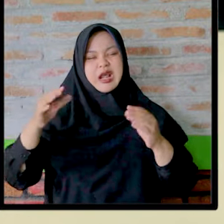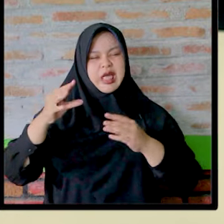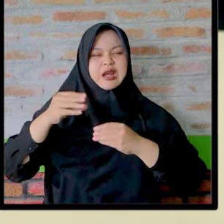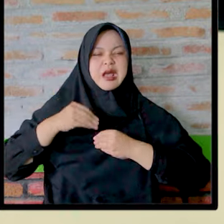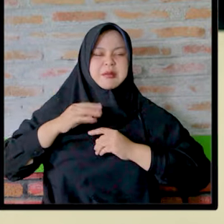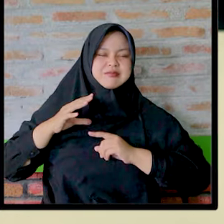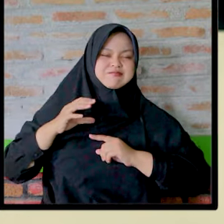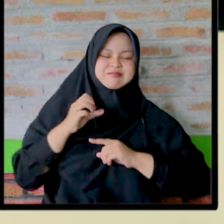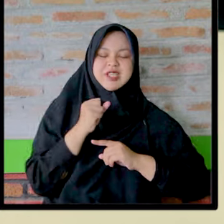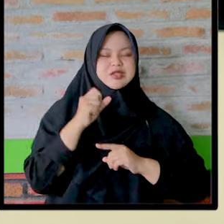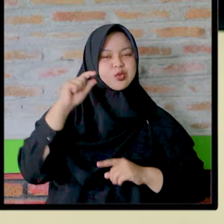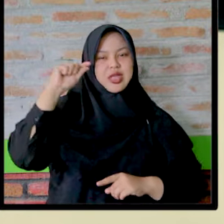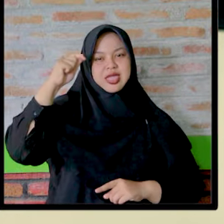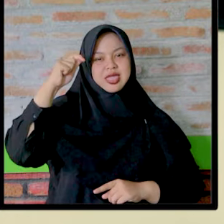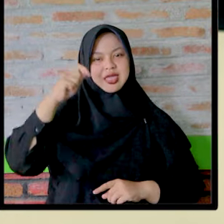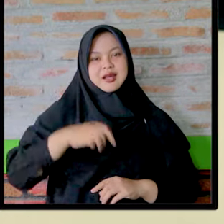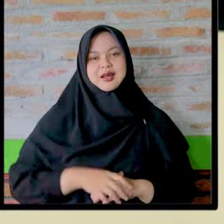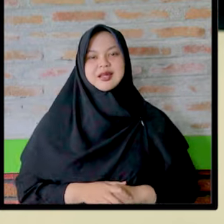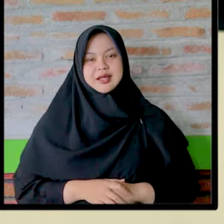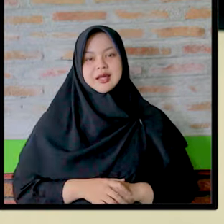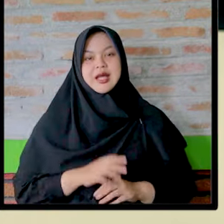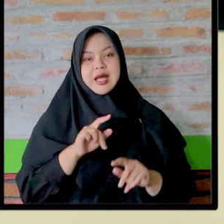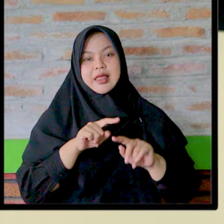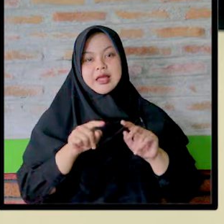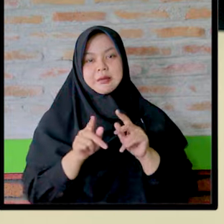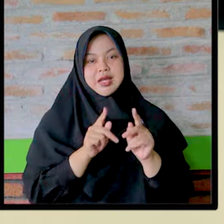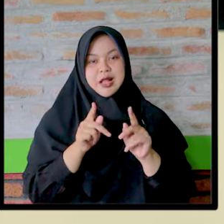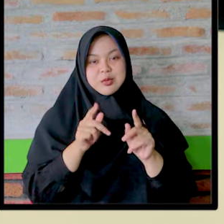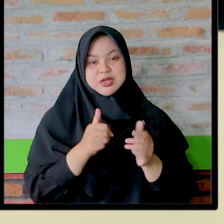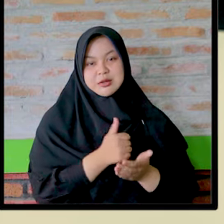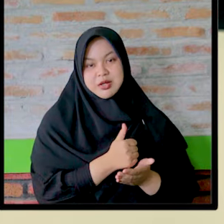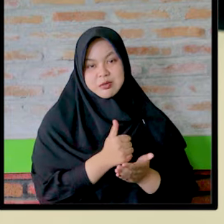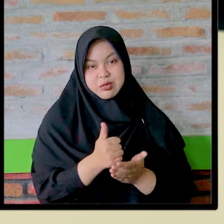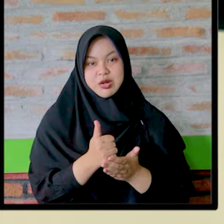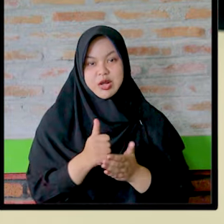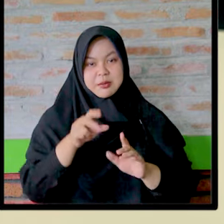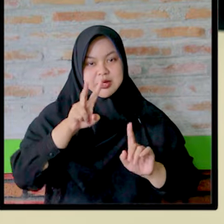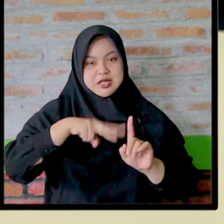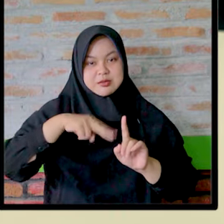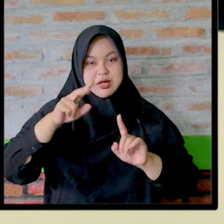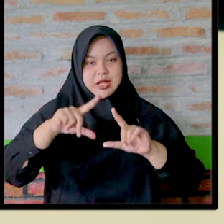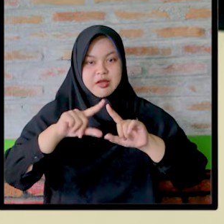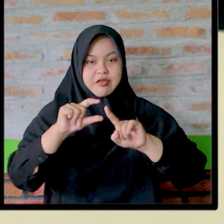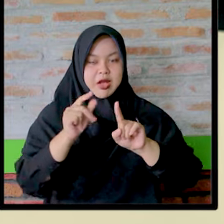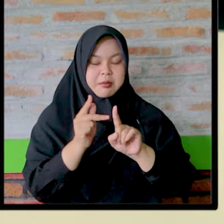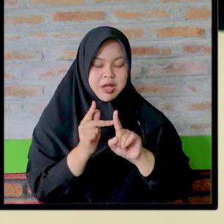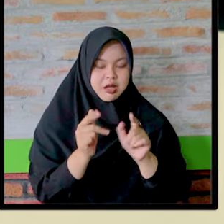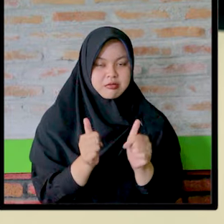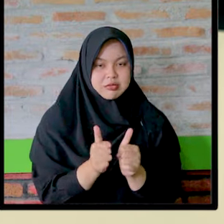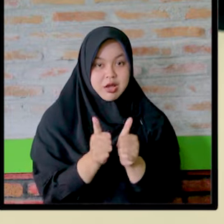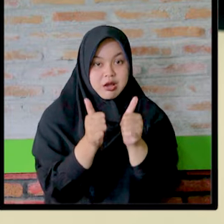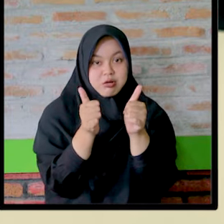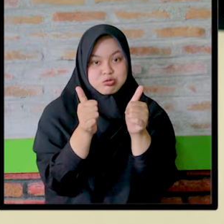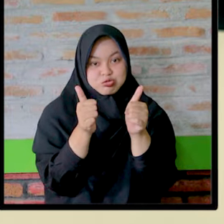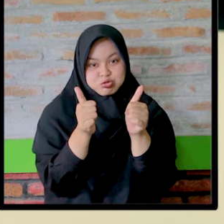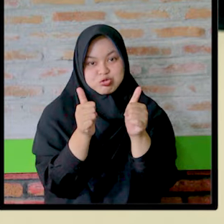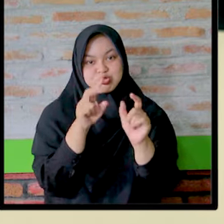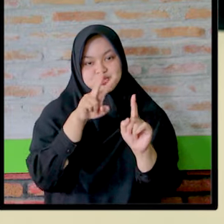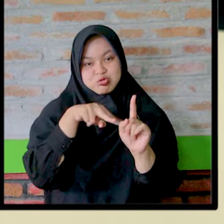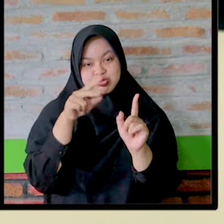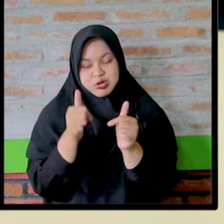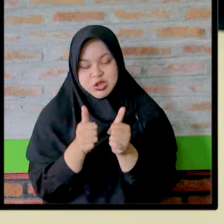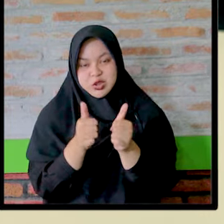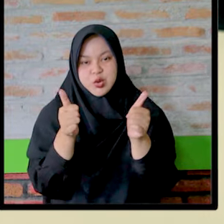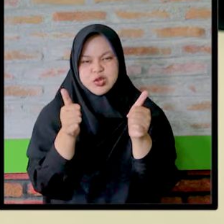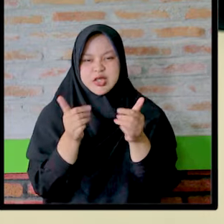kita bisa membantu perspektif aparat penegak hukumnya bagus kemudian ya memang awalnya tidak